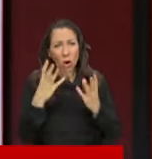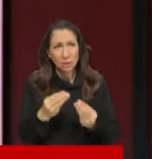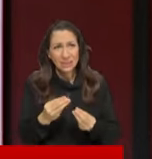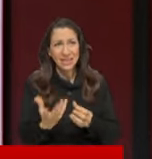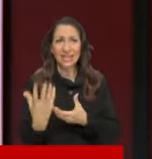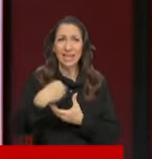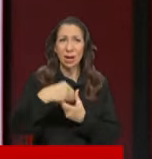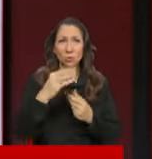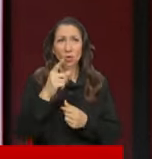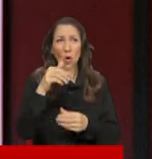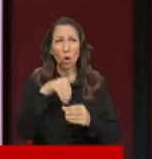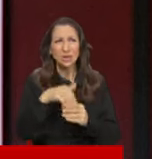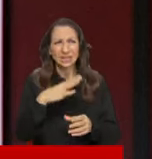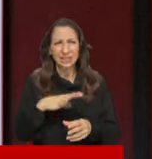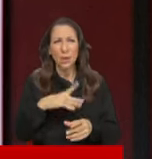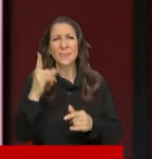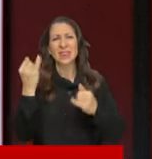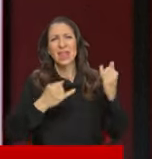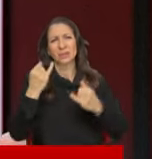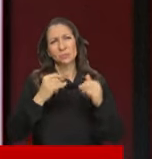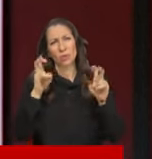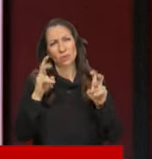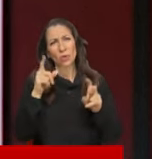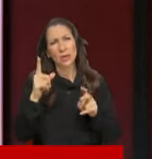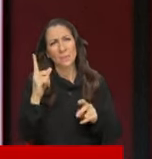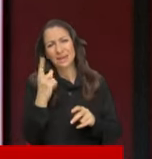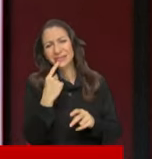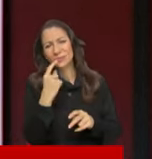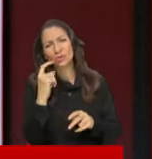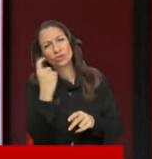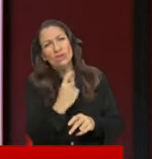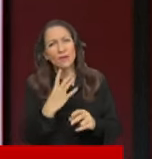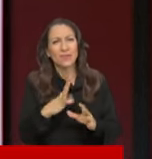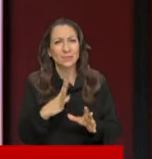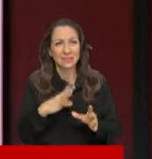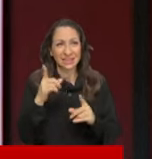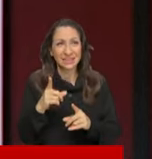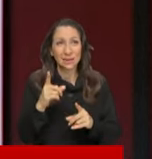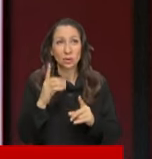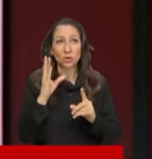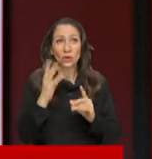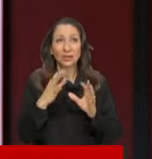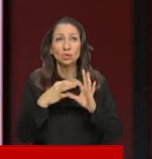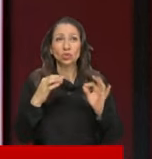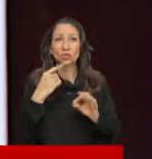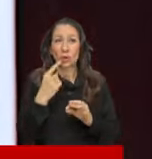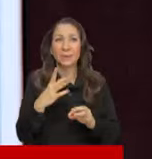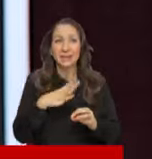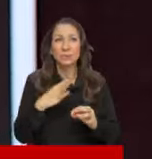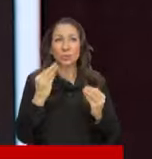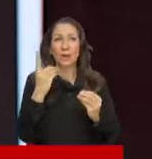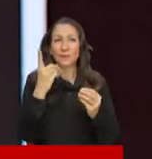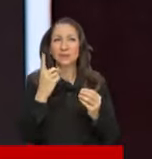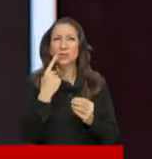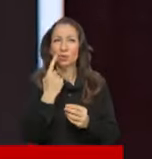dahil olması oyu istiyor olması Bir de tartışma konusu Belki buna da bir söz cümle kurarsınız çok kurarım gerçekten E güzel bir